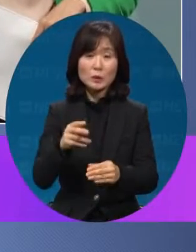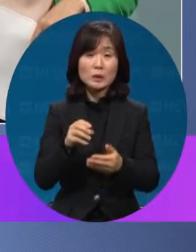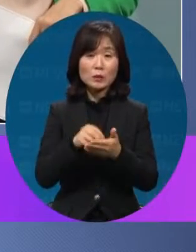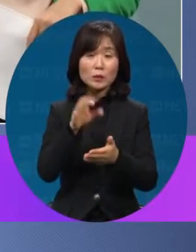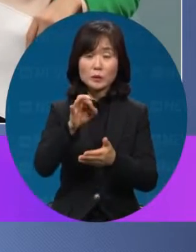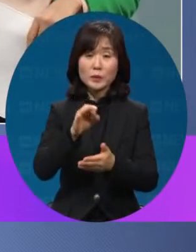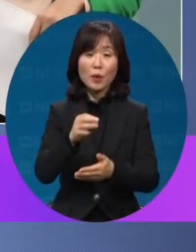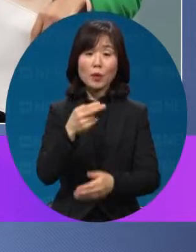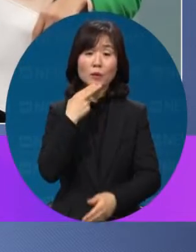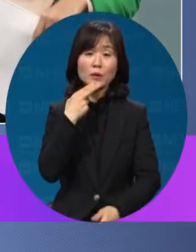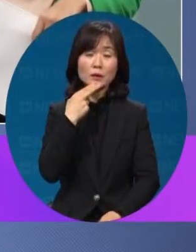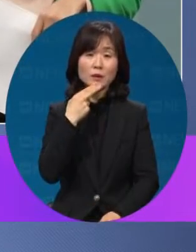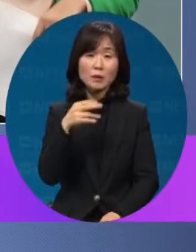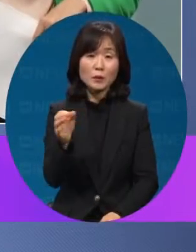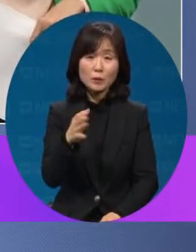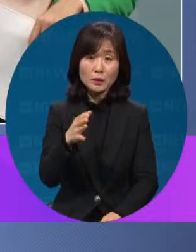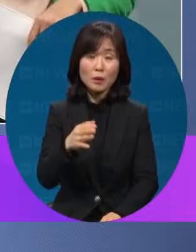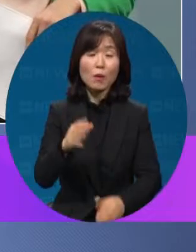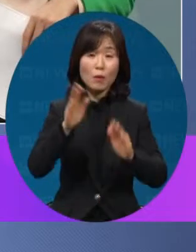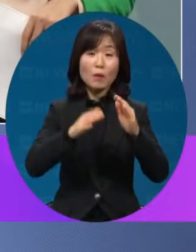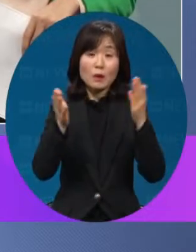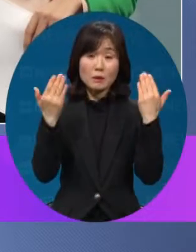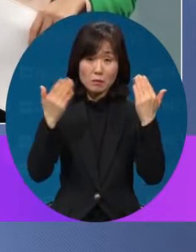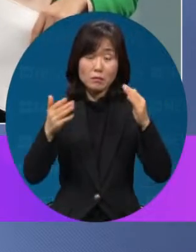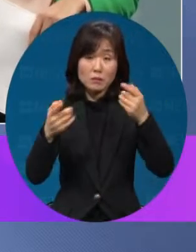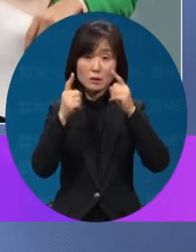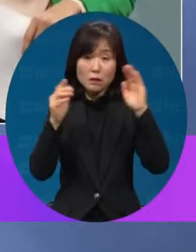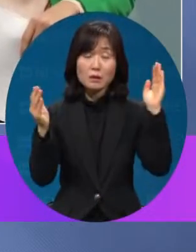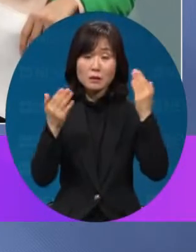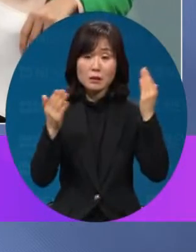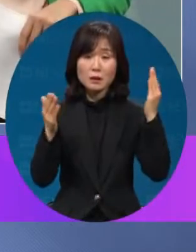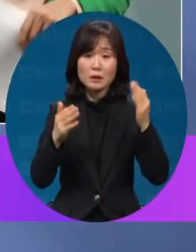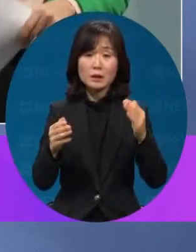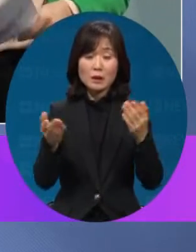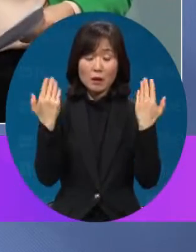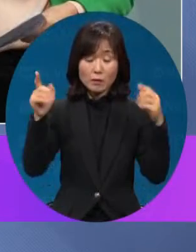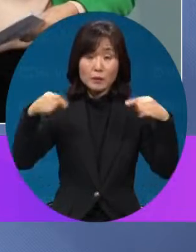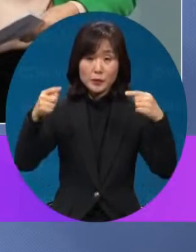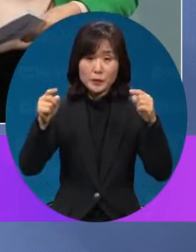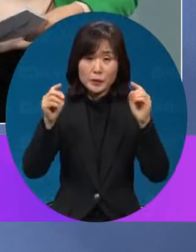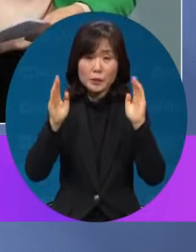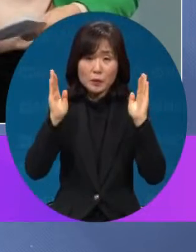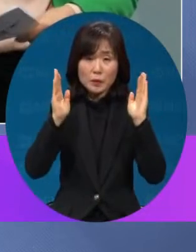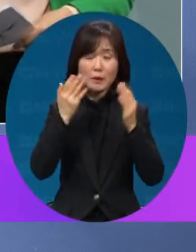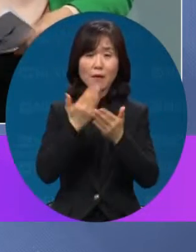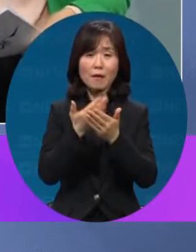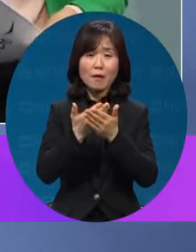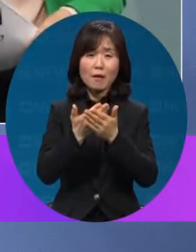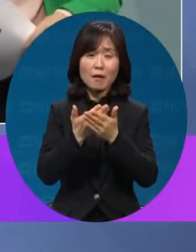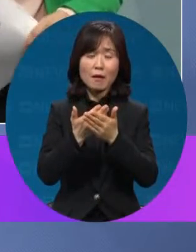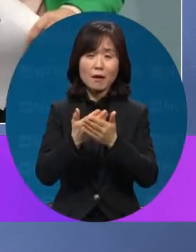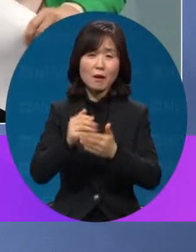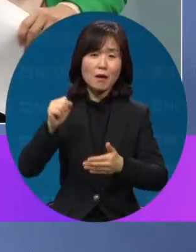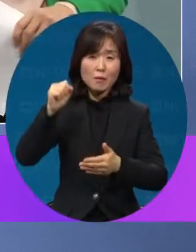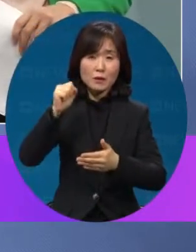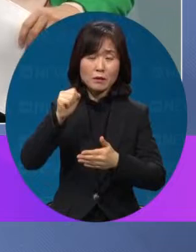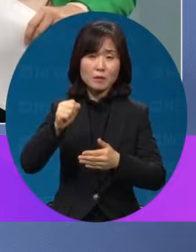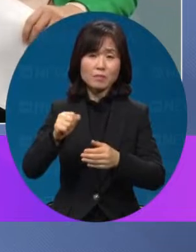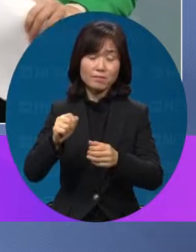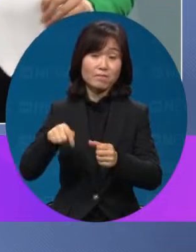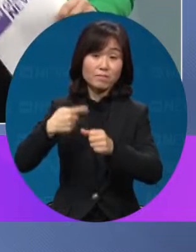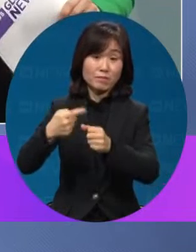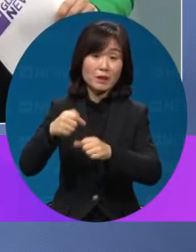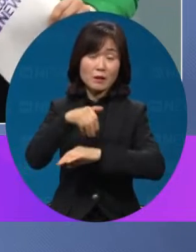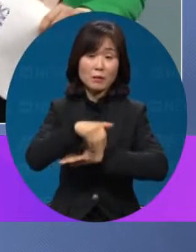등록금을 받지 않는 공립대 학생들의 경우는 등교 수업을 촉구하면서 시위 대열에 합류할 조짐을 보이고 있습니다. 상파울루 시내